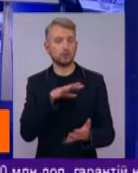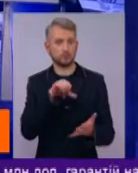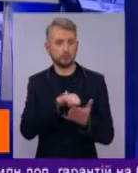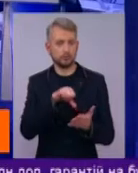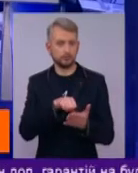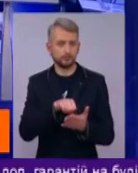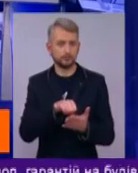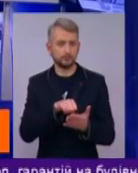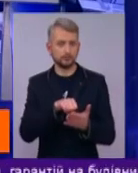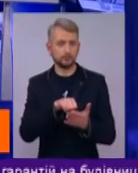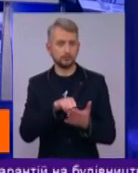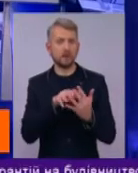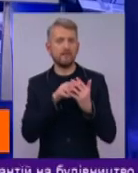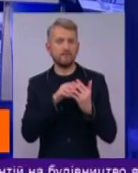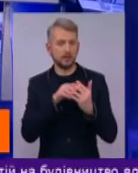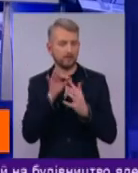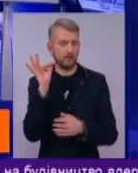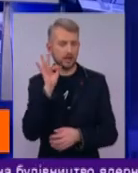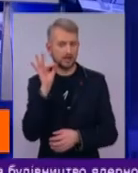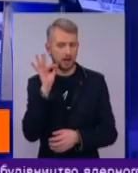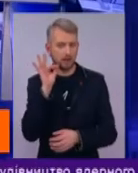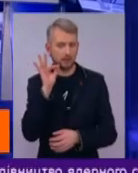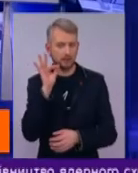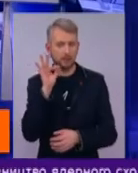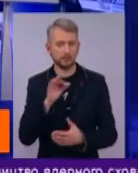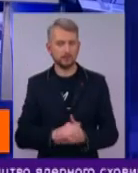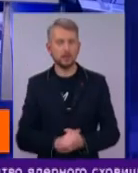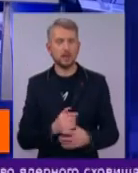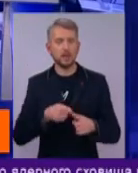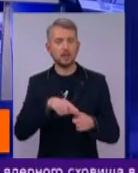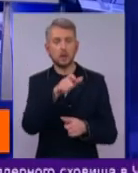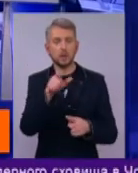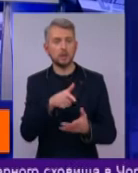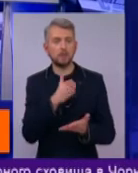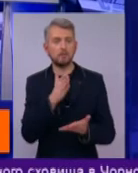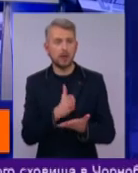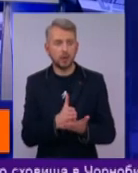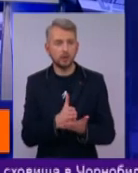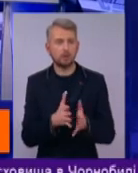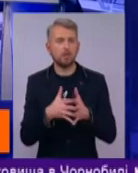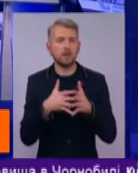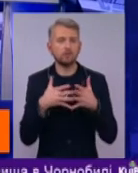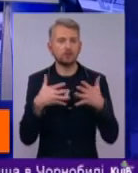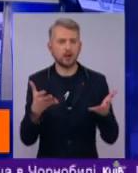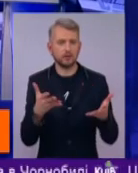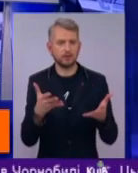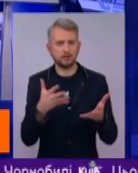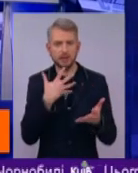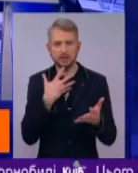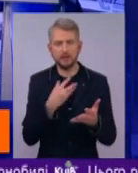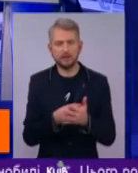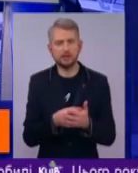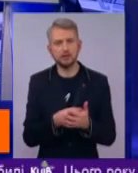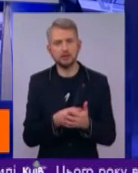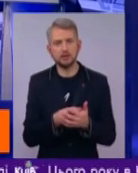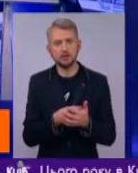у війні в Афганістані. Ці люди мають величезний свій,